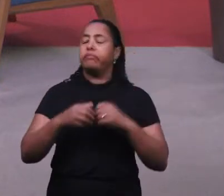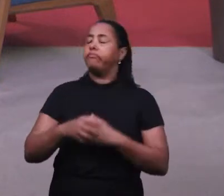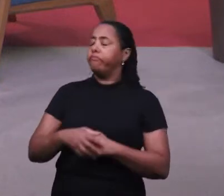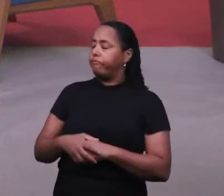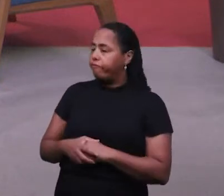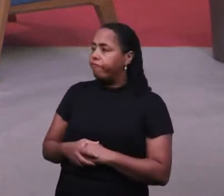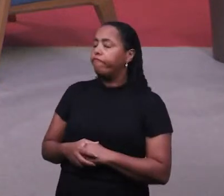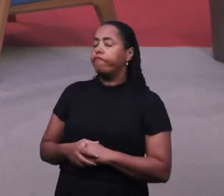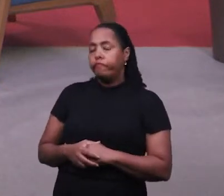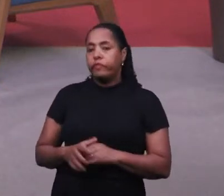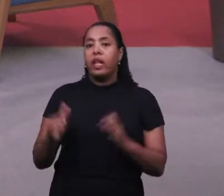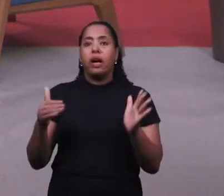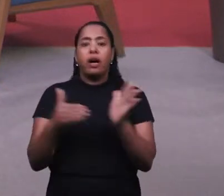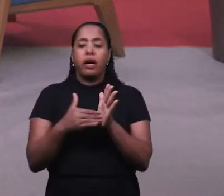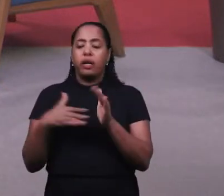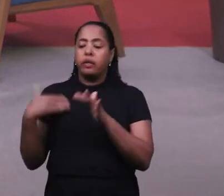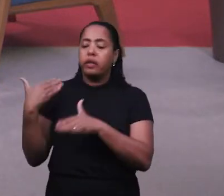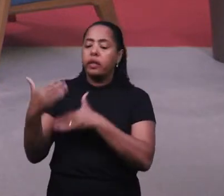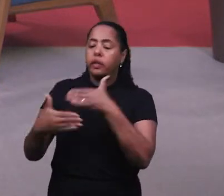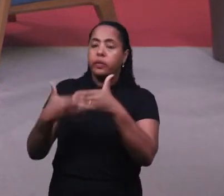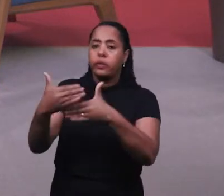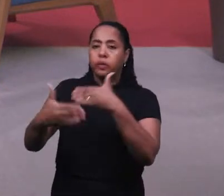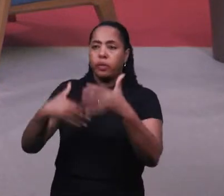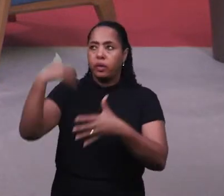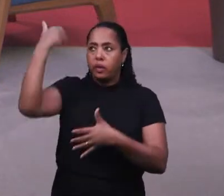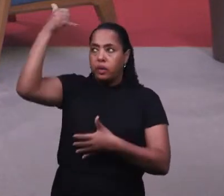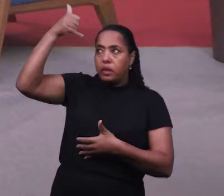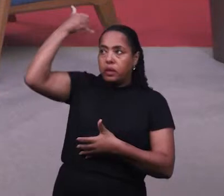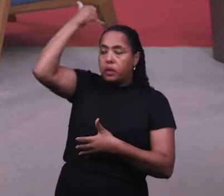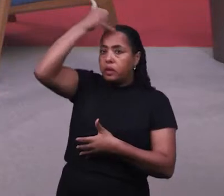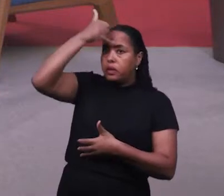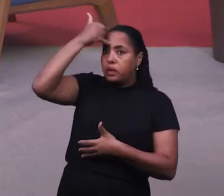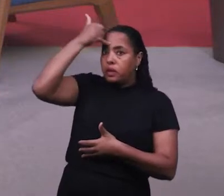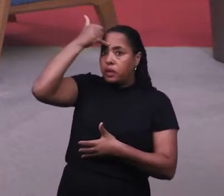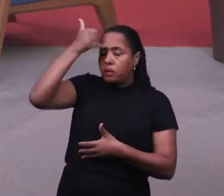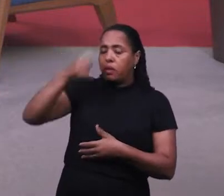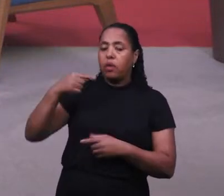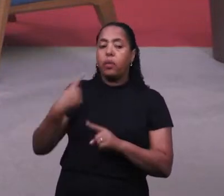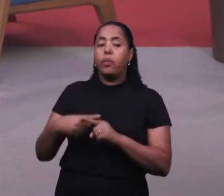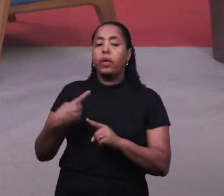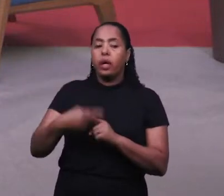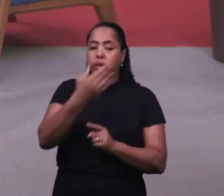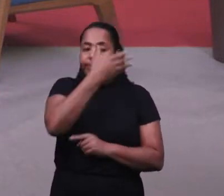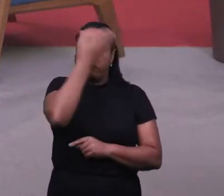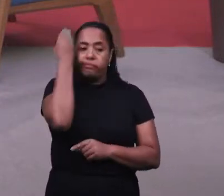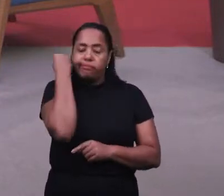Même dans le processus de son onction, parce que il était oublié.